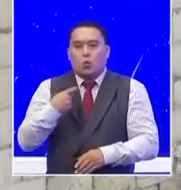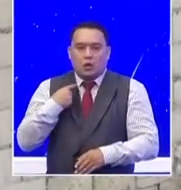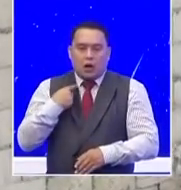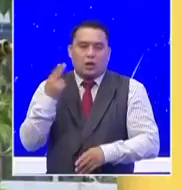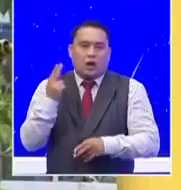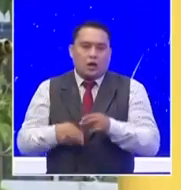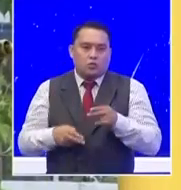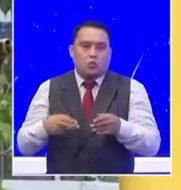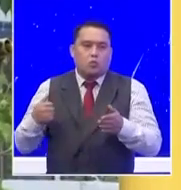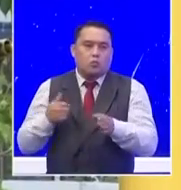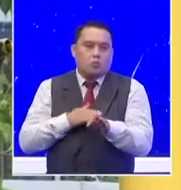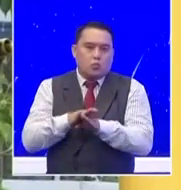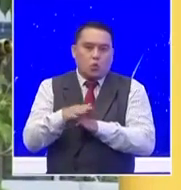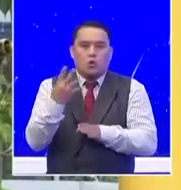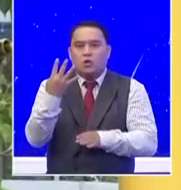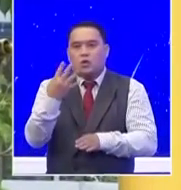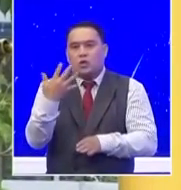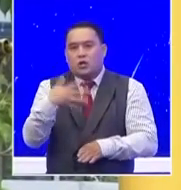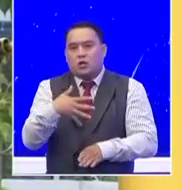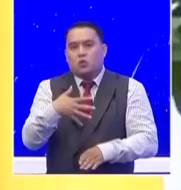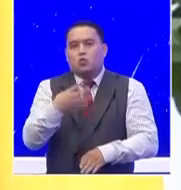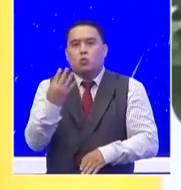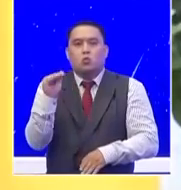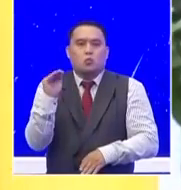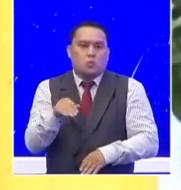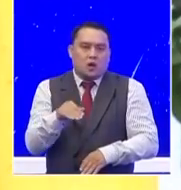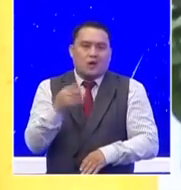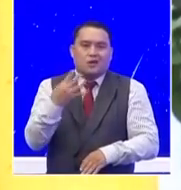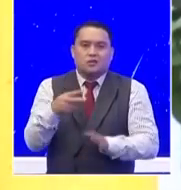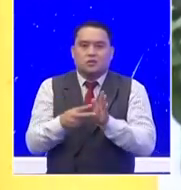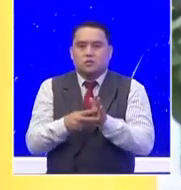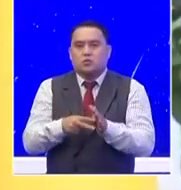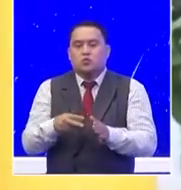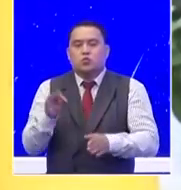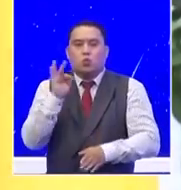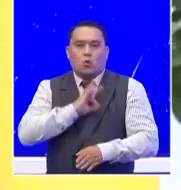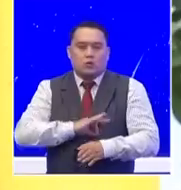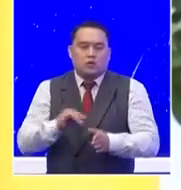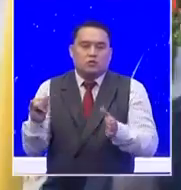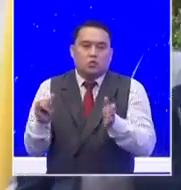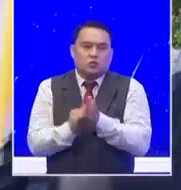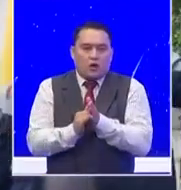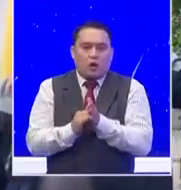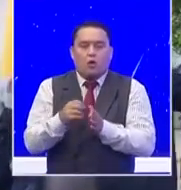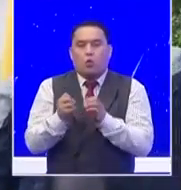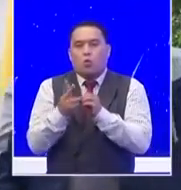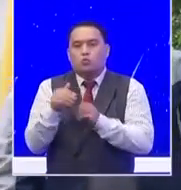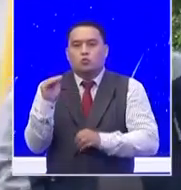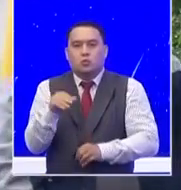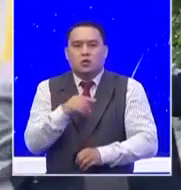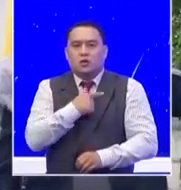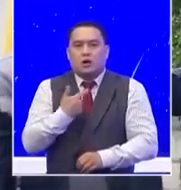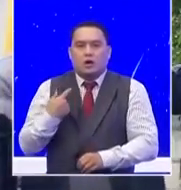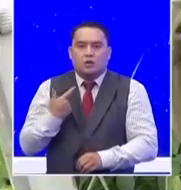аяқталуға жақын. Табиғи газға 54 мың абоненттің 48 мыңға жуығы қол жеткізген. Бүгінде 13,5 мыңнан астам талдықорғандық